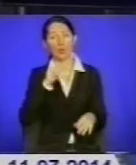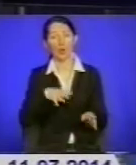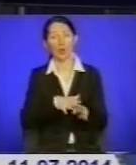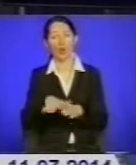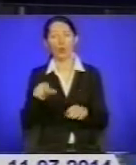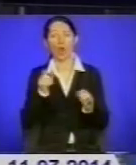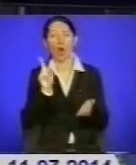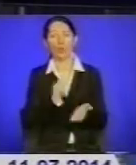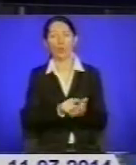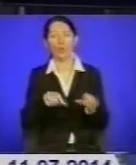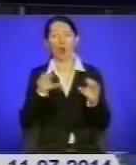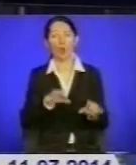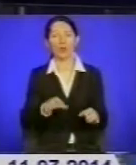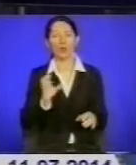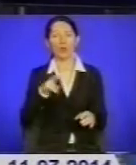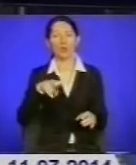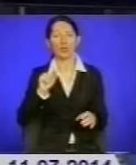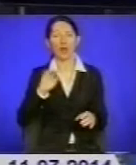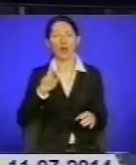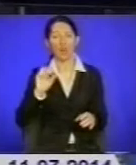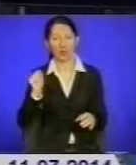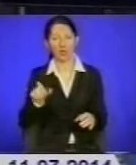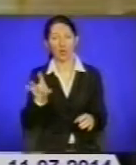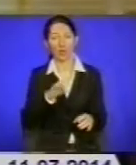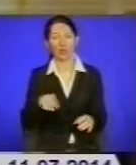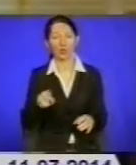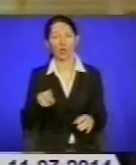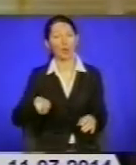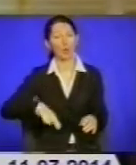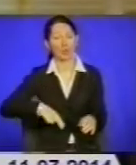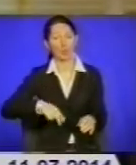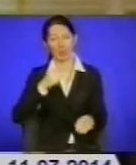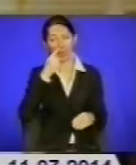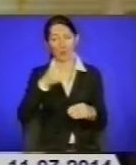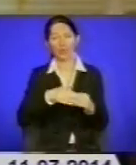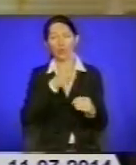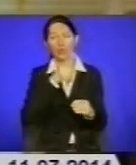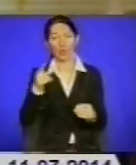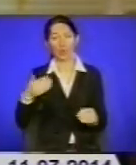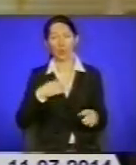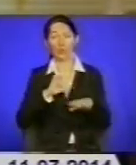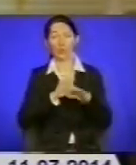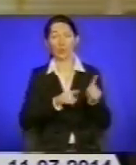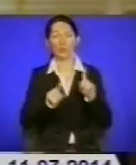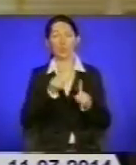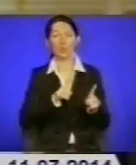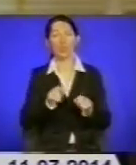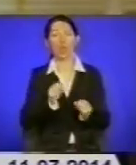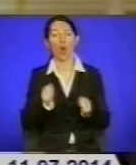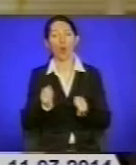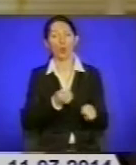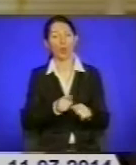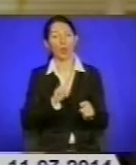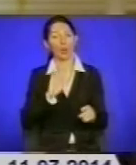голови Слов'янської районної державної адміністрації. Найближчим часом ми проведемо засідання уряду, яке буде присвячено